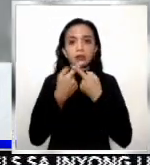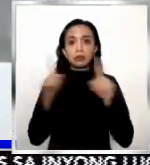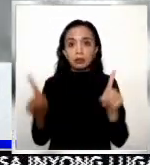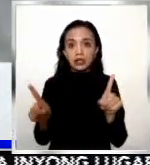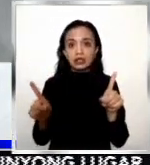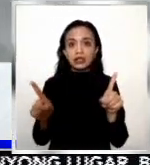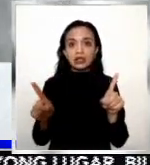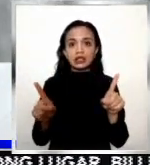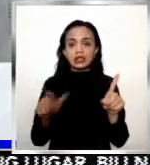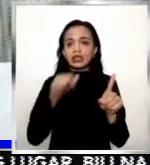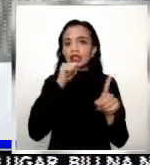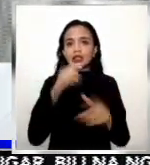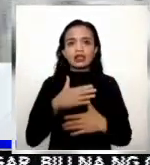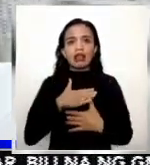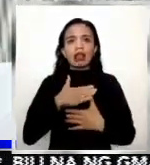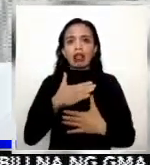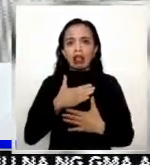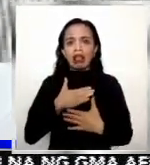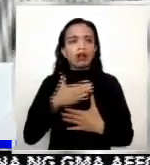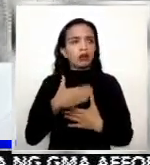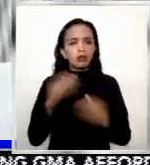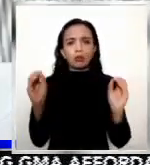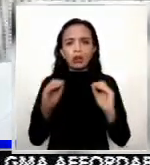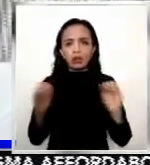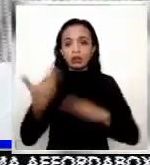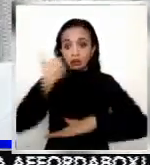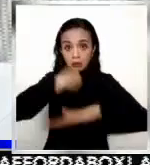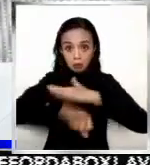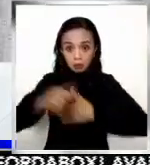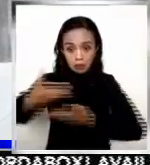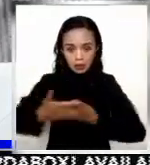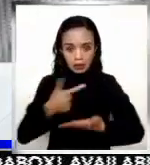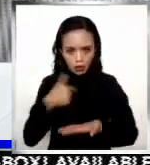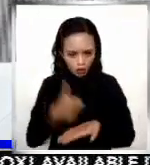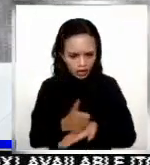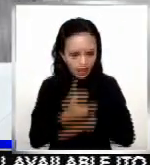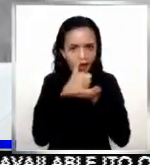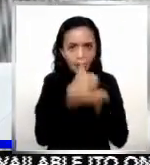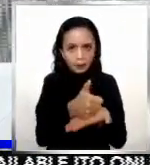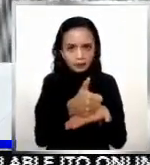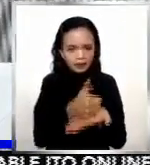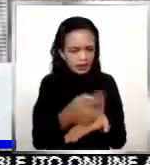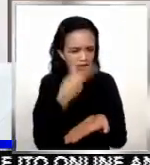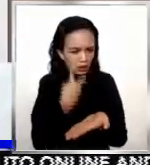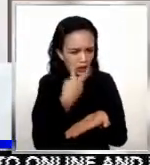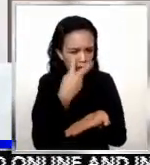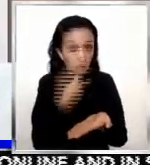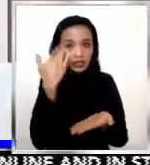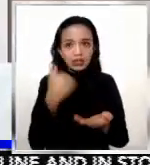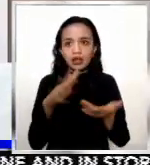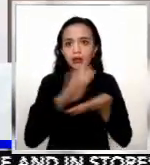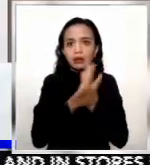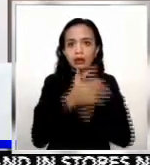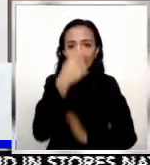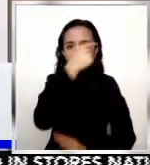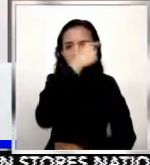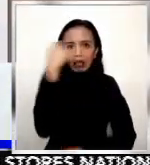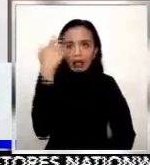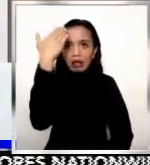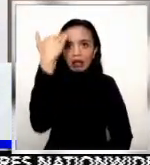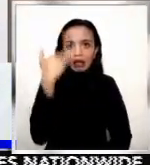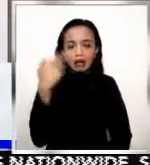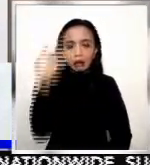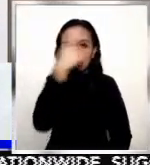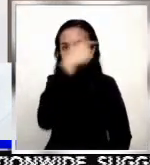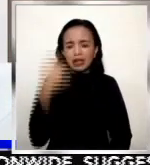humihinga. Nakalabas na si baby, tinulungan ko lang siya na paiyakin kasi nangingitim na po siya. Tapos yung lola umiiyak na